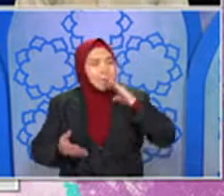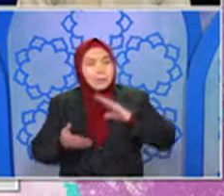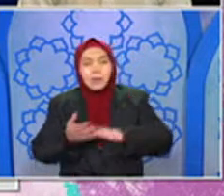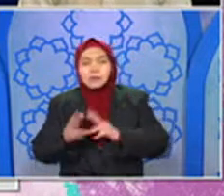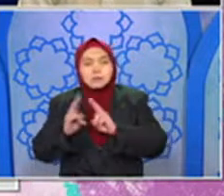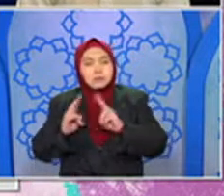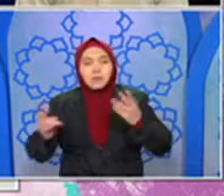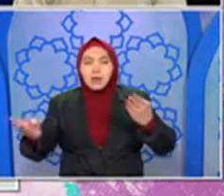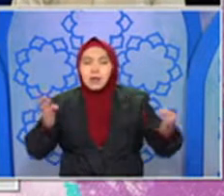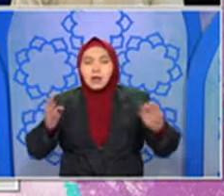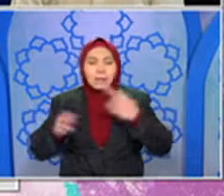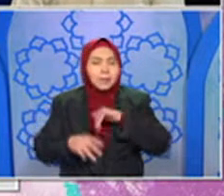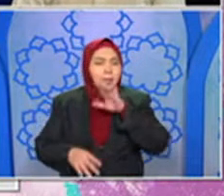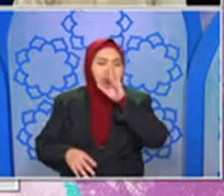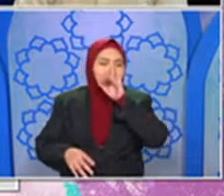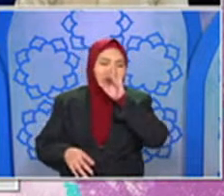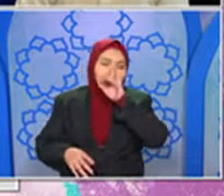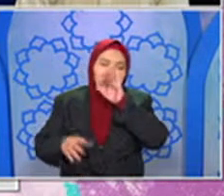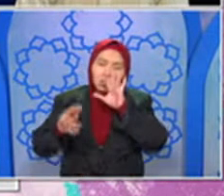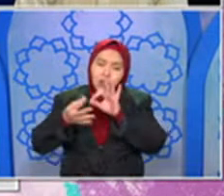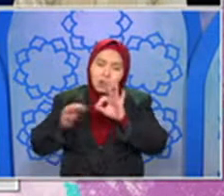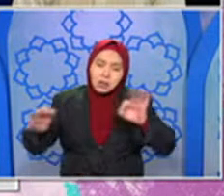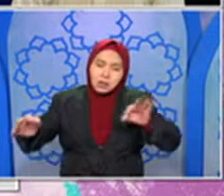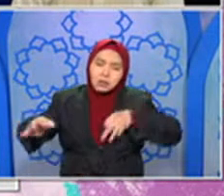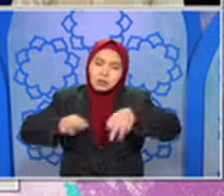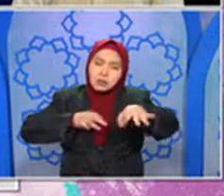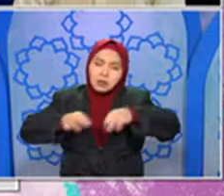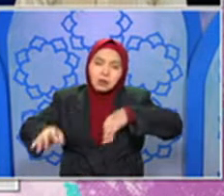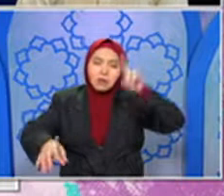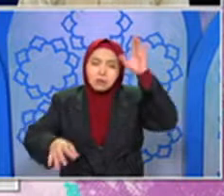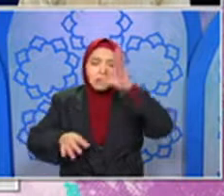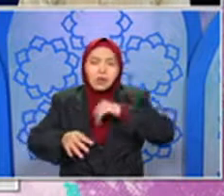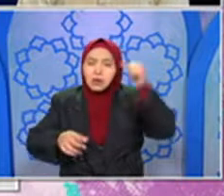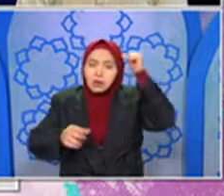والله لا يهدي القوم